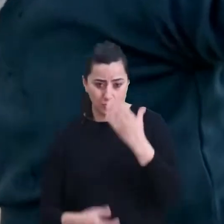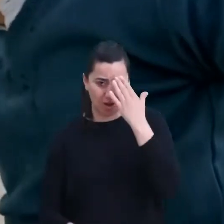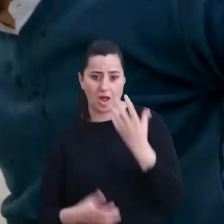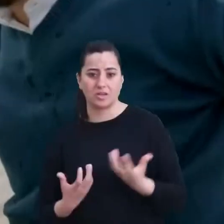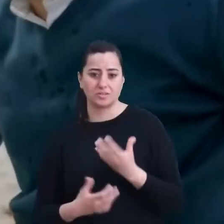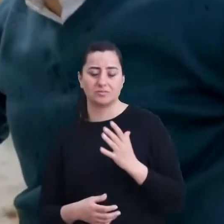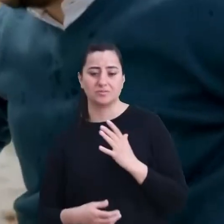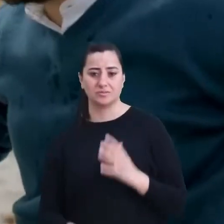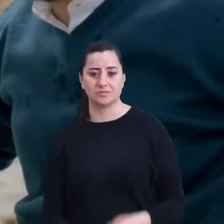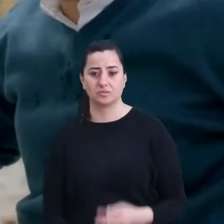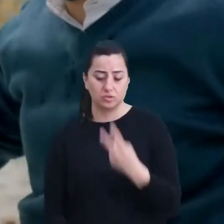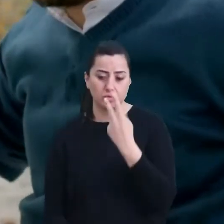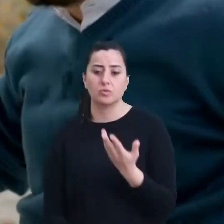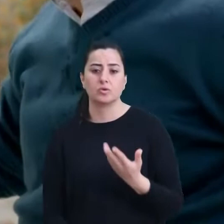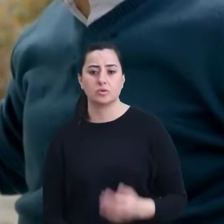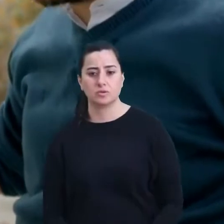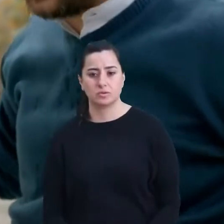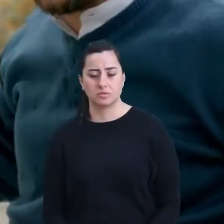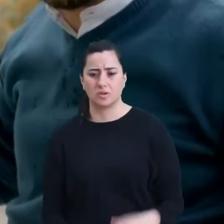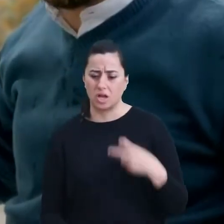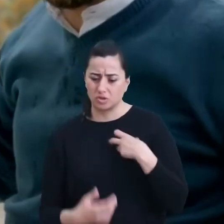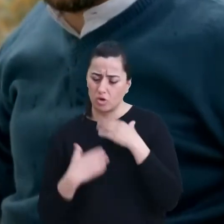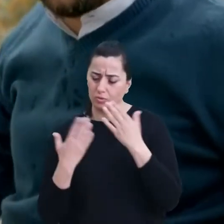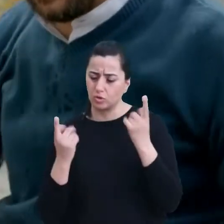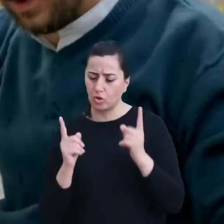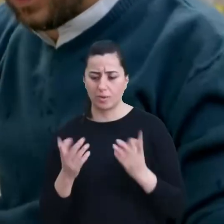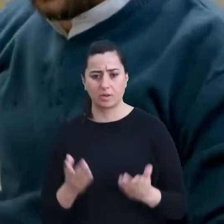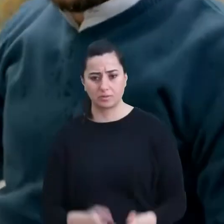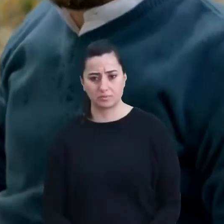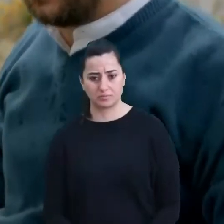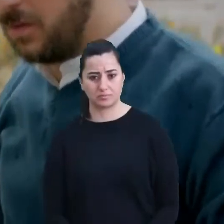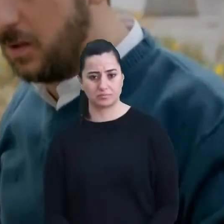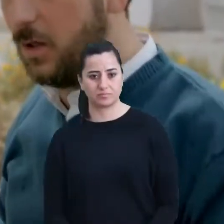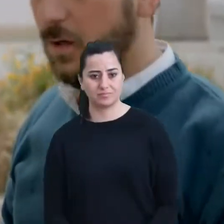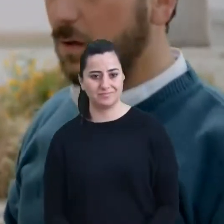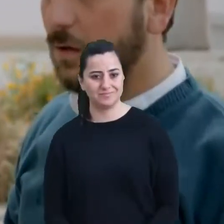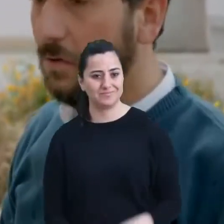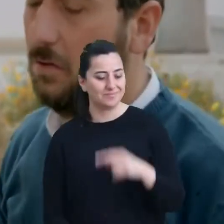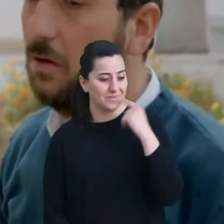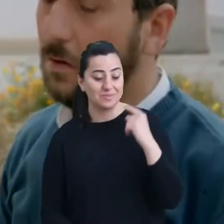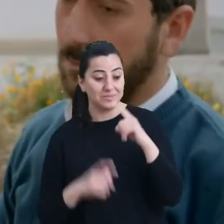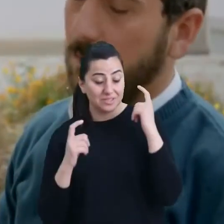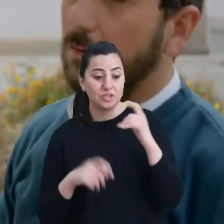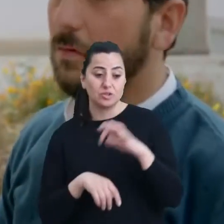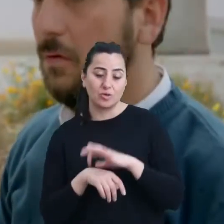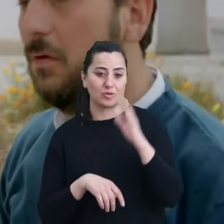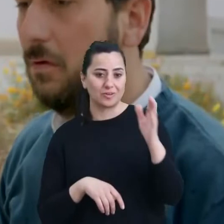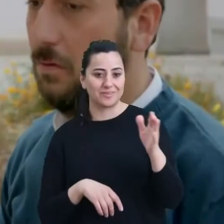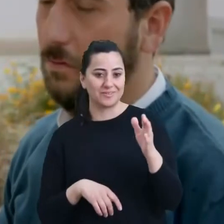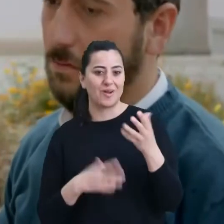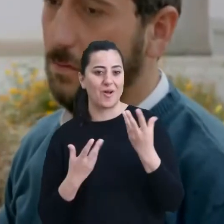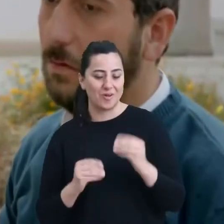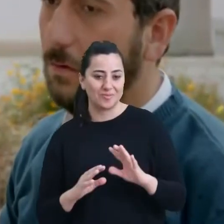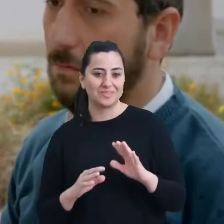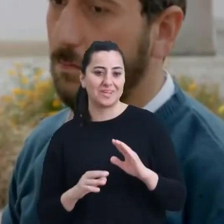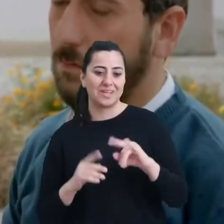Görmüyor musun oğlum? Aşk diyor bana. Ne aşkı lan? Tövbe tövbe. zaman doktora git Cemil abi. Olmadı